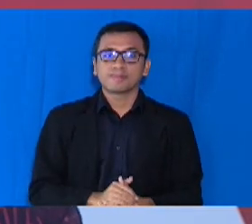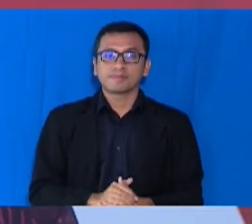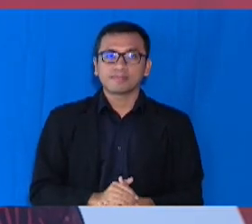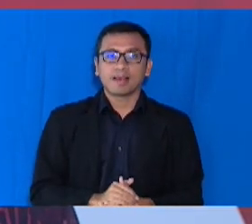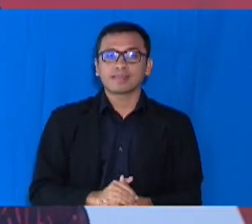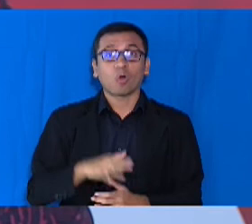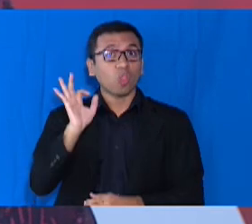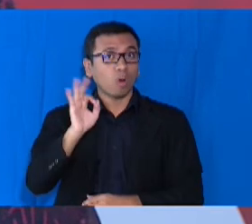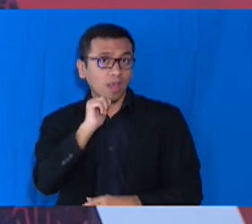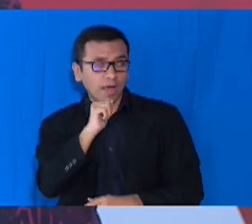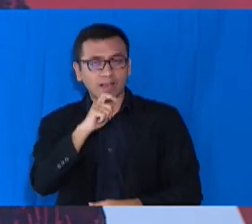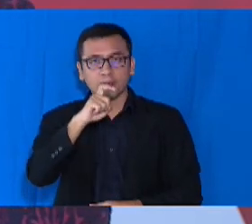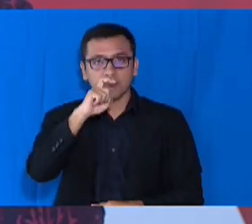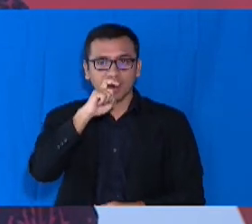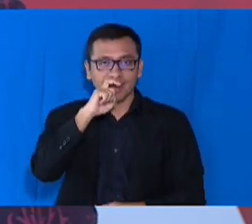pencegahan untuk